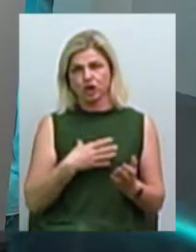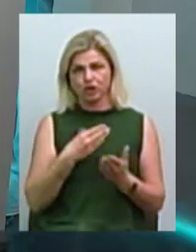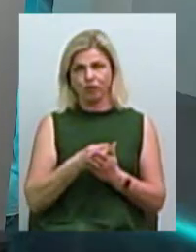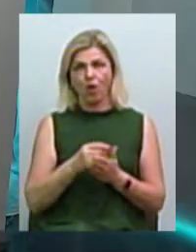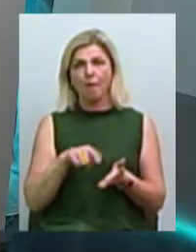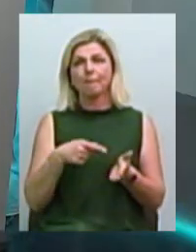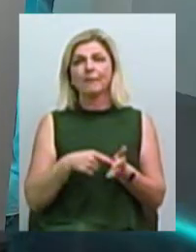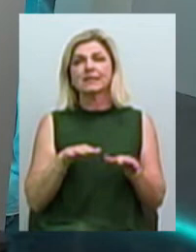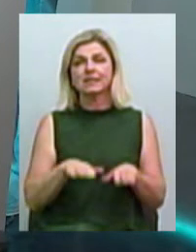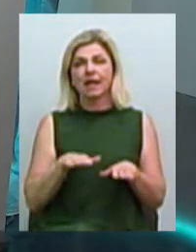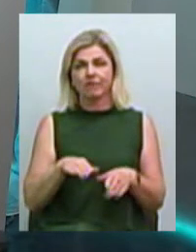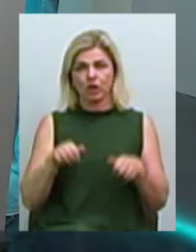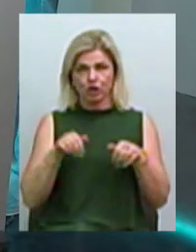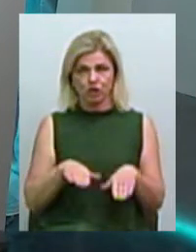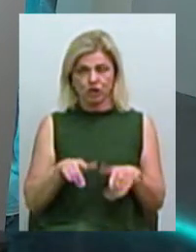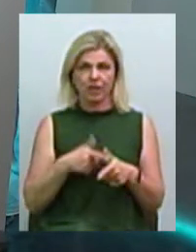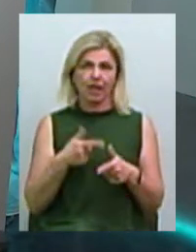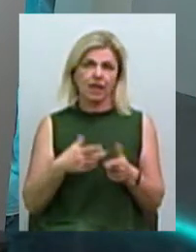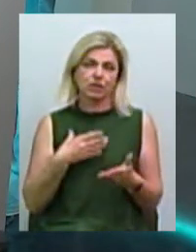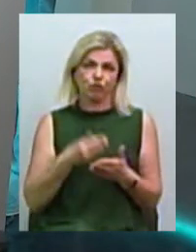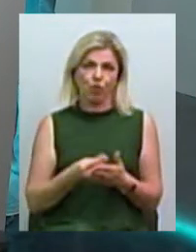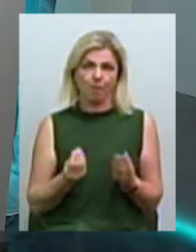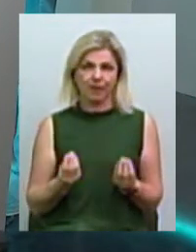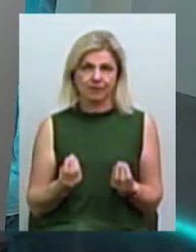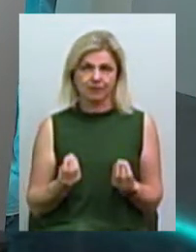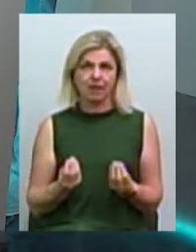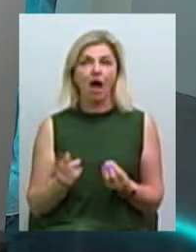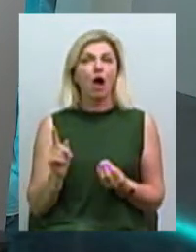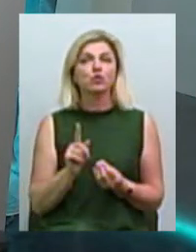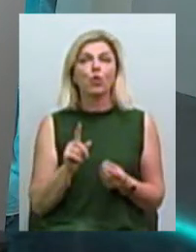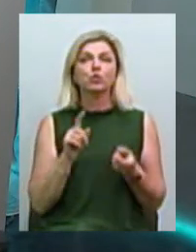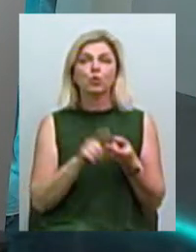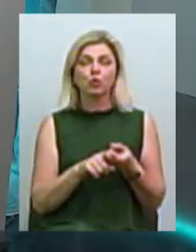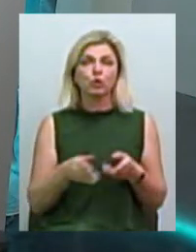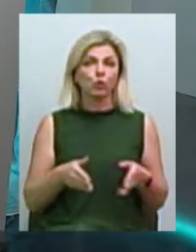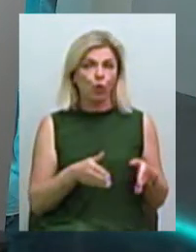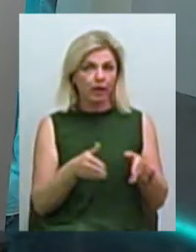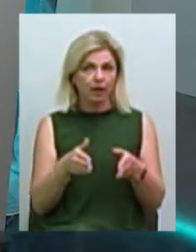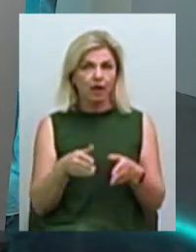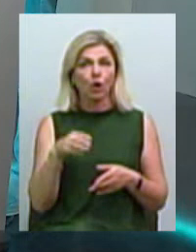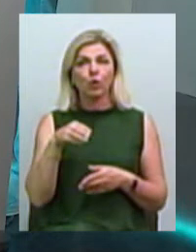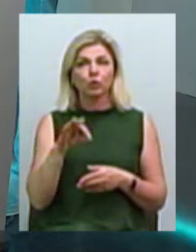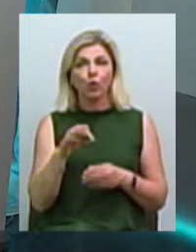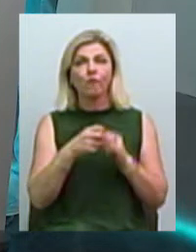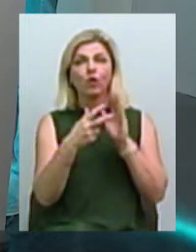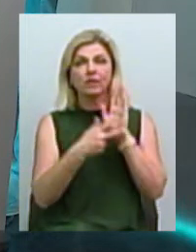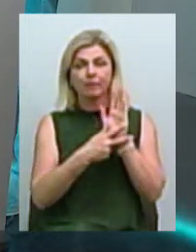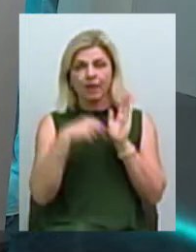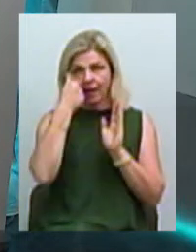чи місцевий бізнес. Що стосується доріг, то 2018